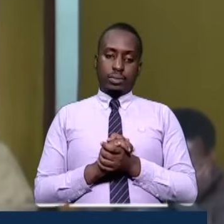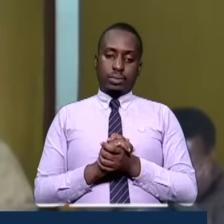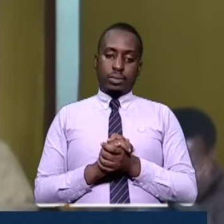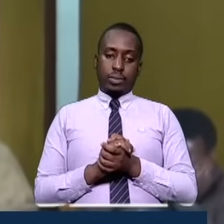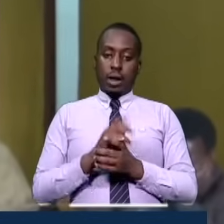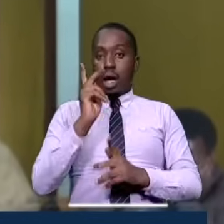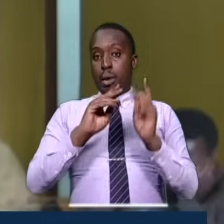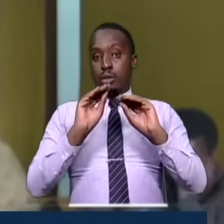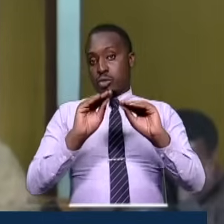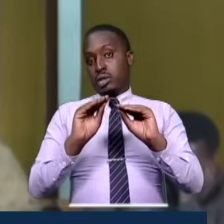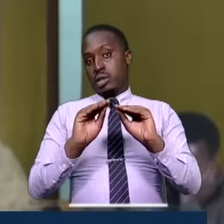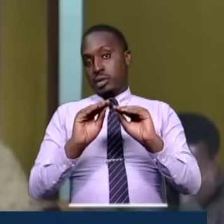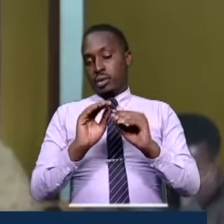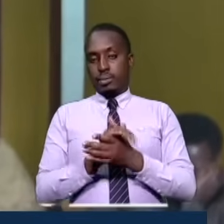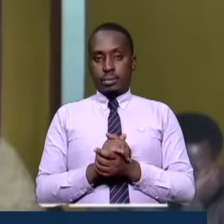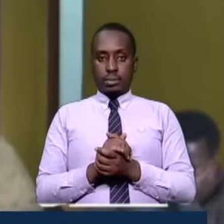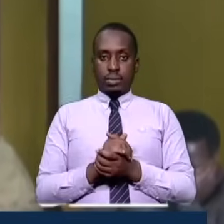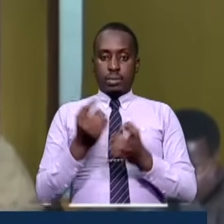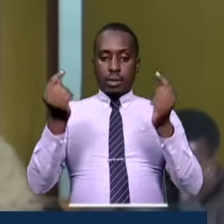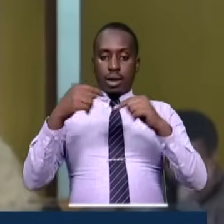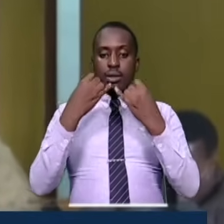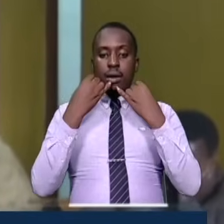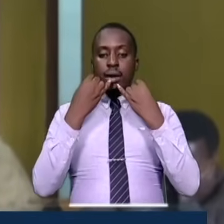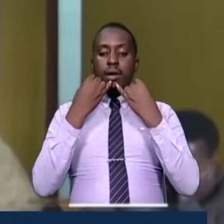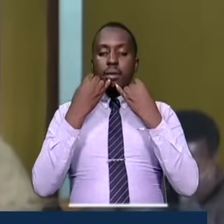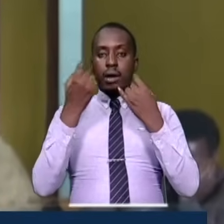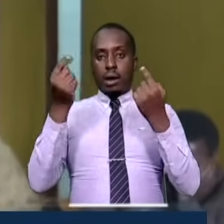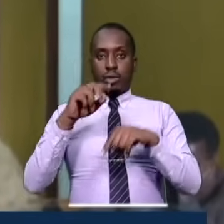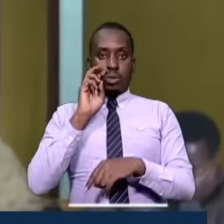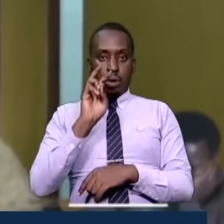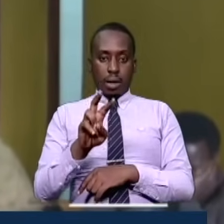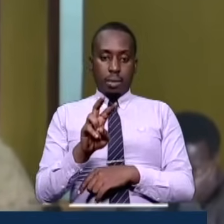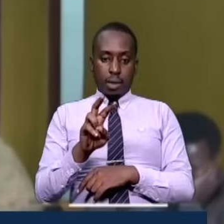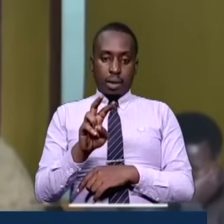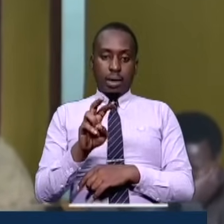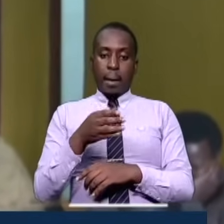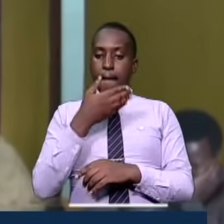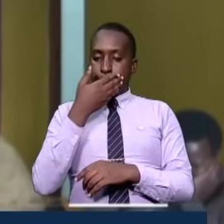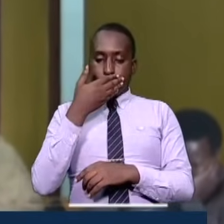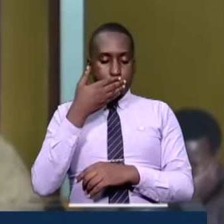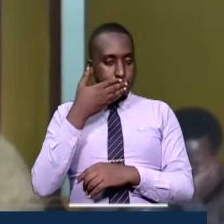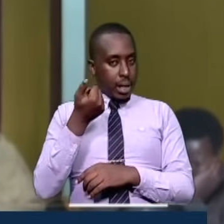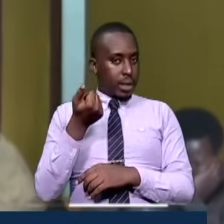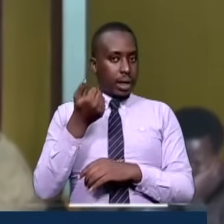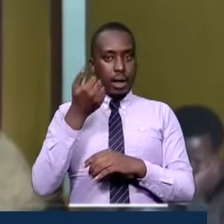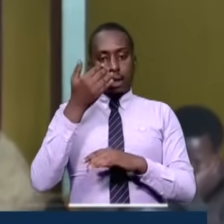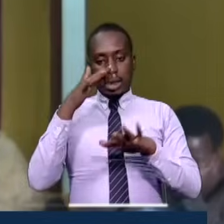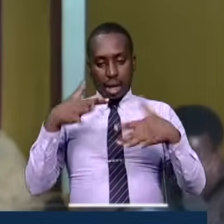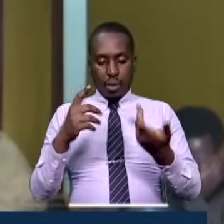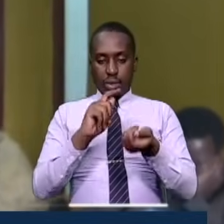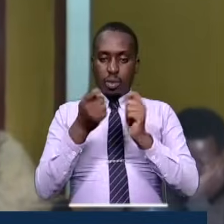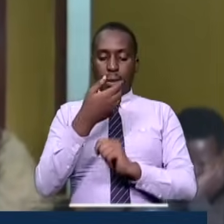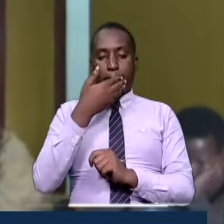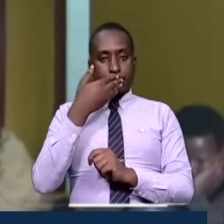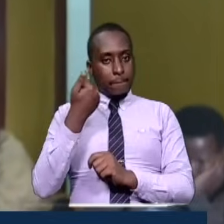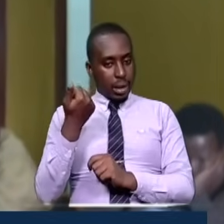abo twigishije bakaza bakatugana byari kuba byiza cyangwa se bizaba byiza